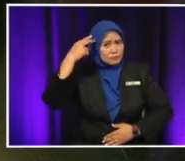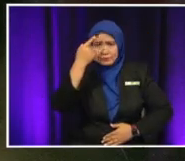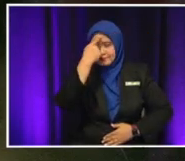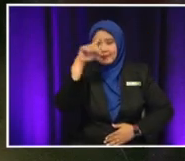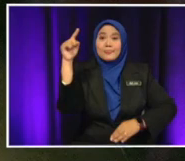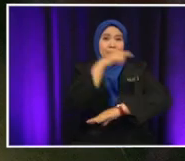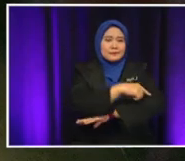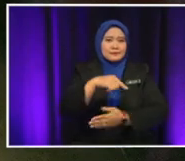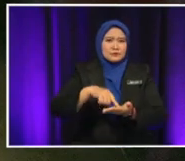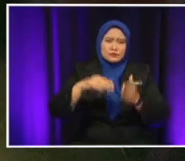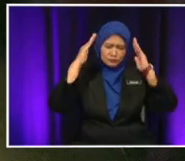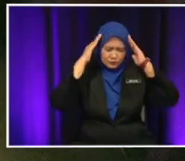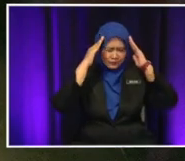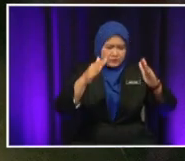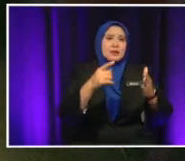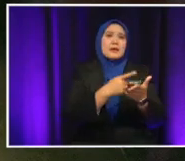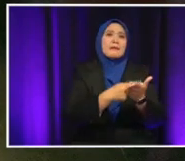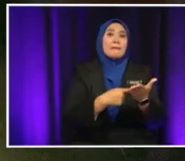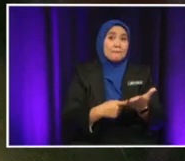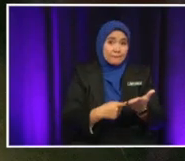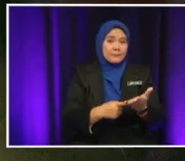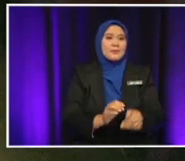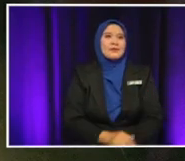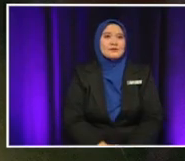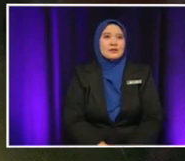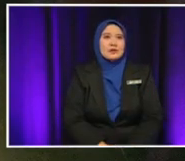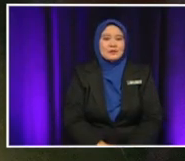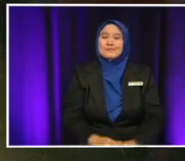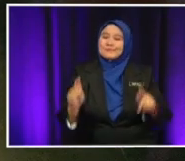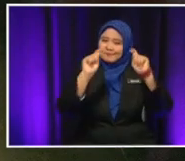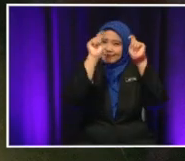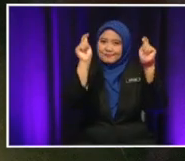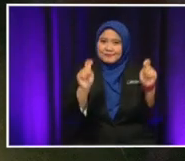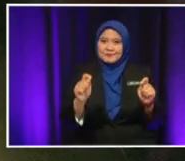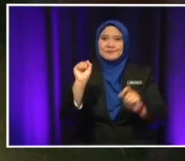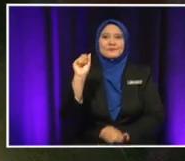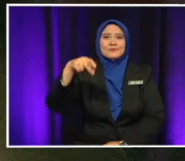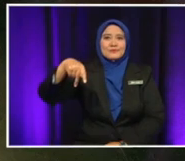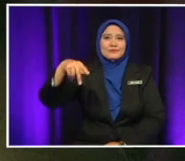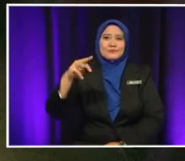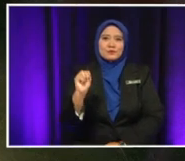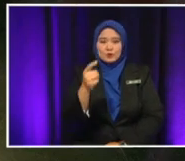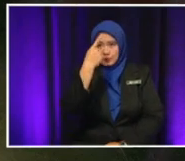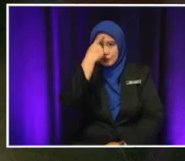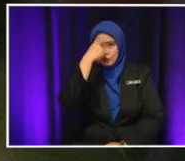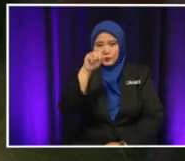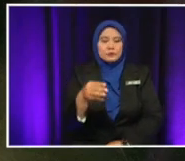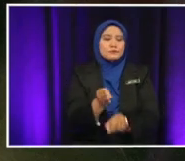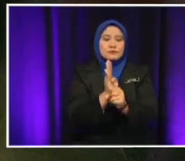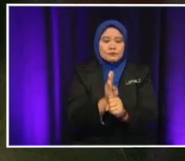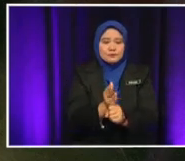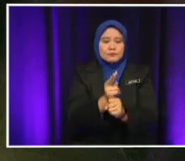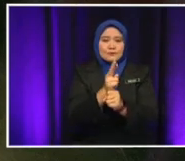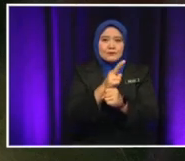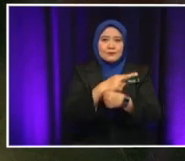fokuskan tentang apa terlebih dahulu pencak Siren SPM Lukman untuk grafik digital